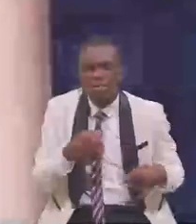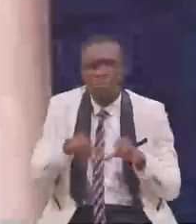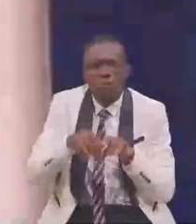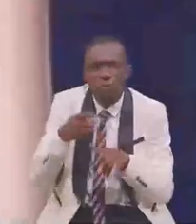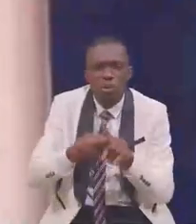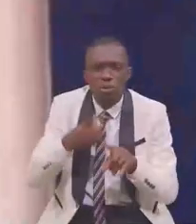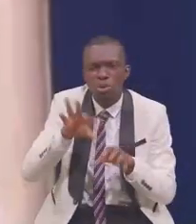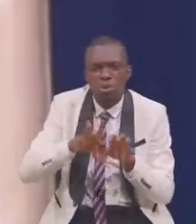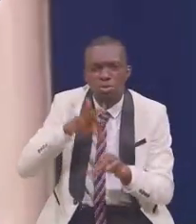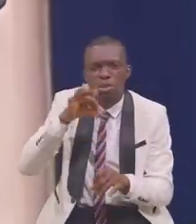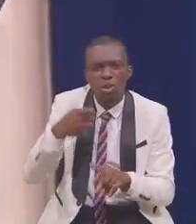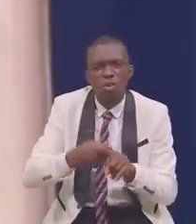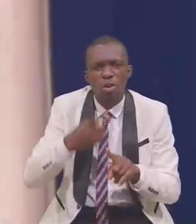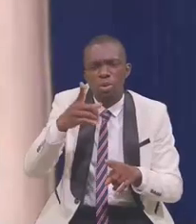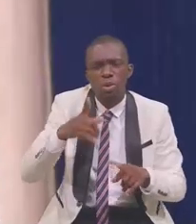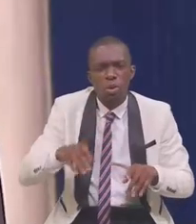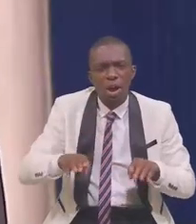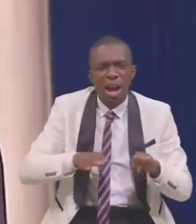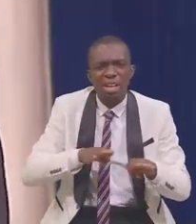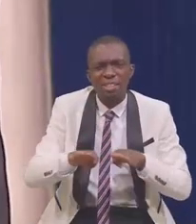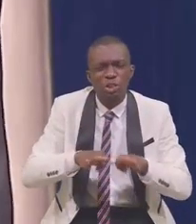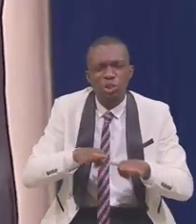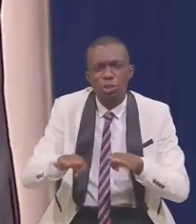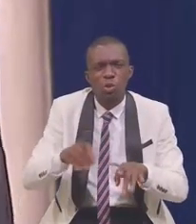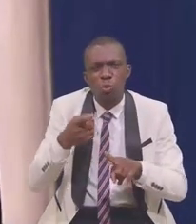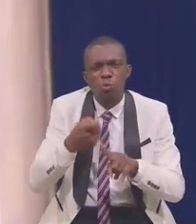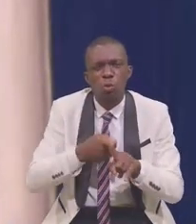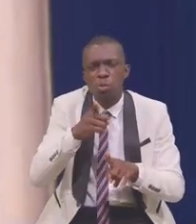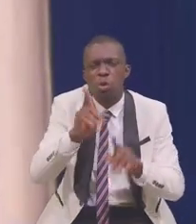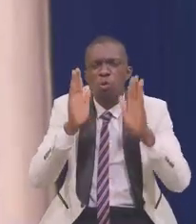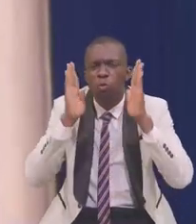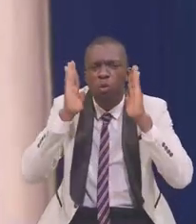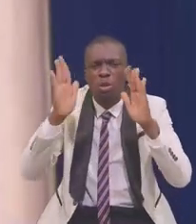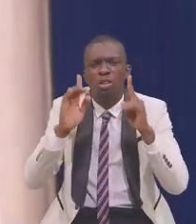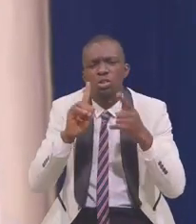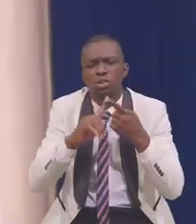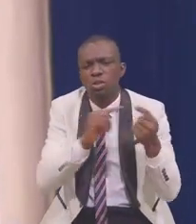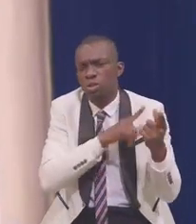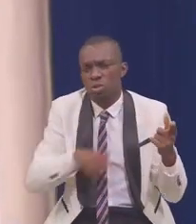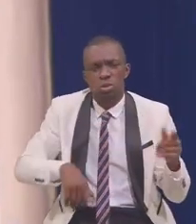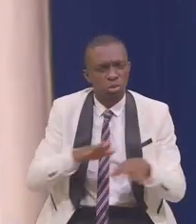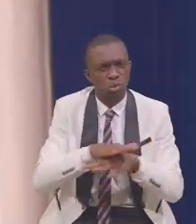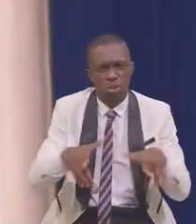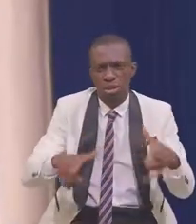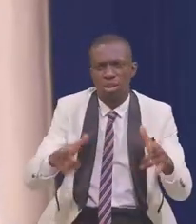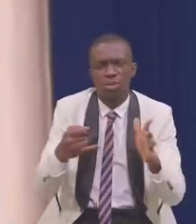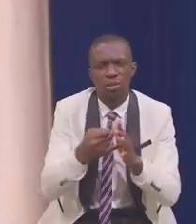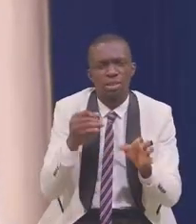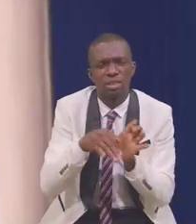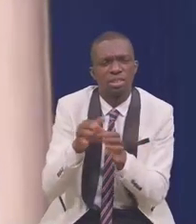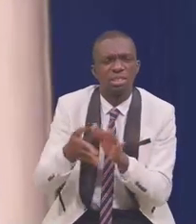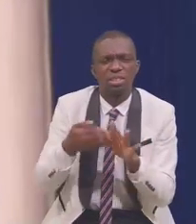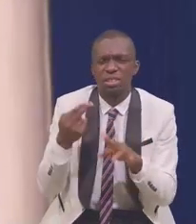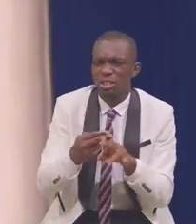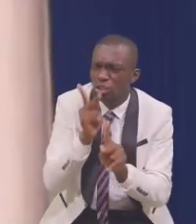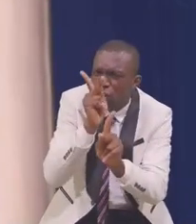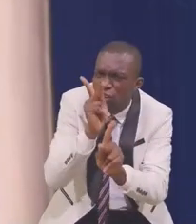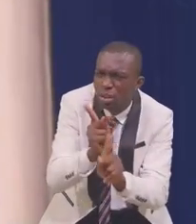de votre attitude, de votre dévotion, Seigneur, vous n'allez pas laisser faire au nom de Jésus. Maintenez-vous